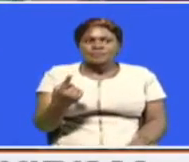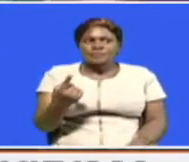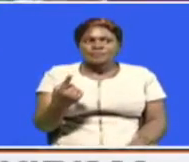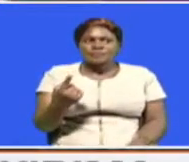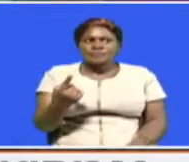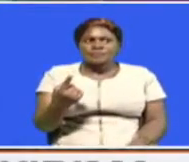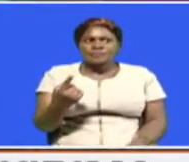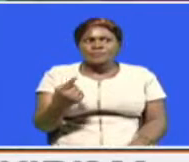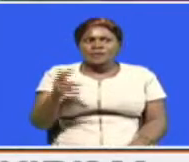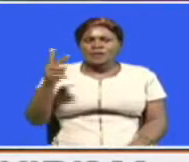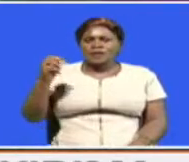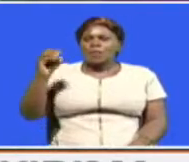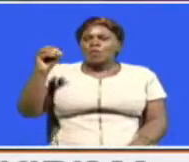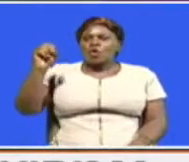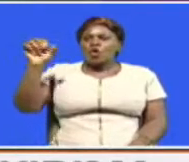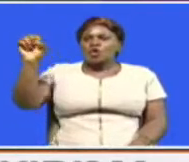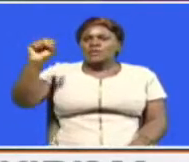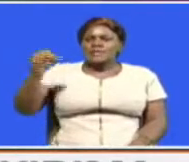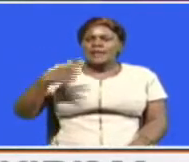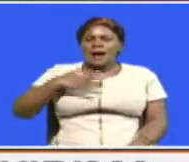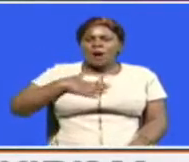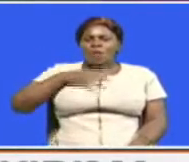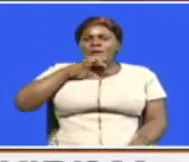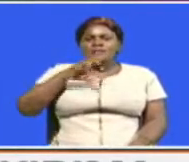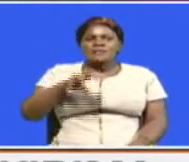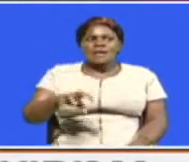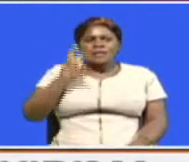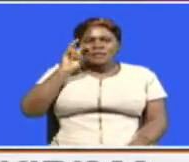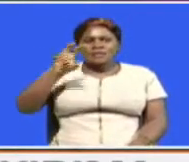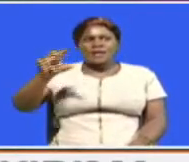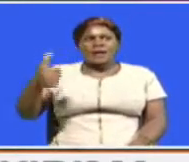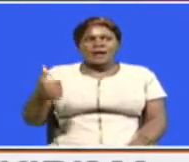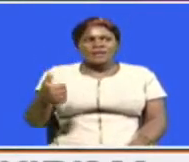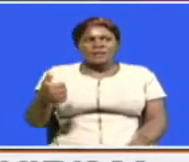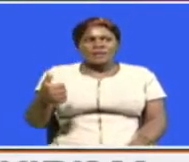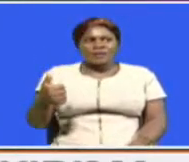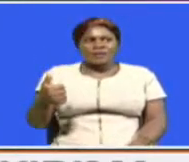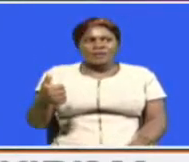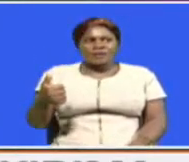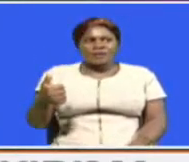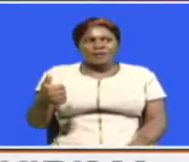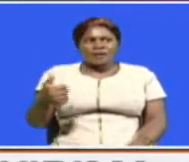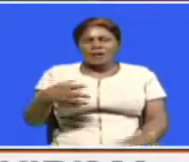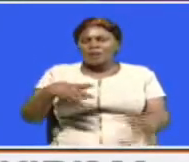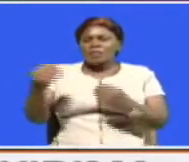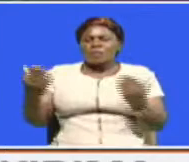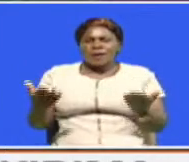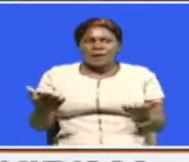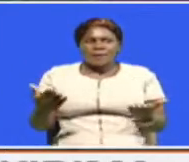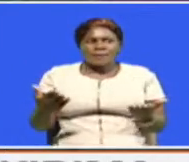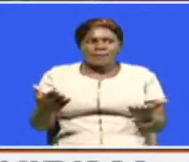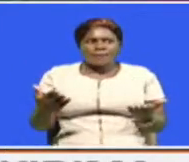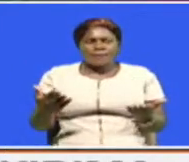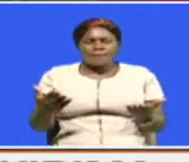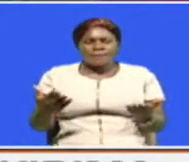huyu Moses Kuria is our son. Nimeona watu wengine wakisema ati yafutwe kazi. Yafutwe kazi yaende wapi?